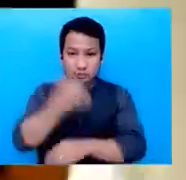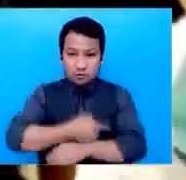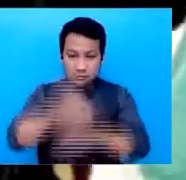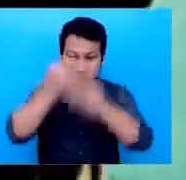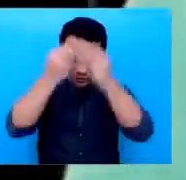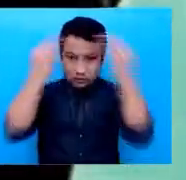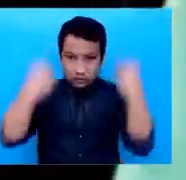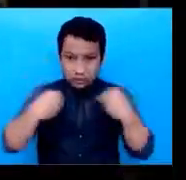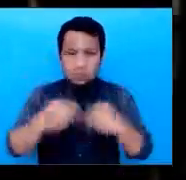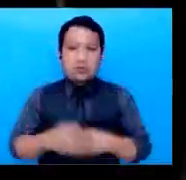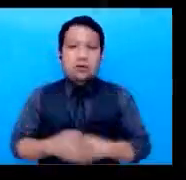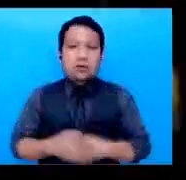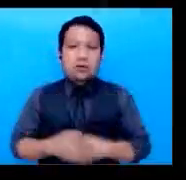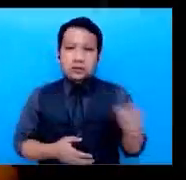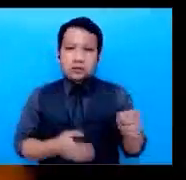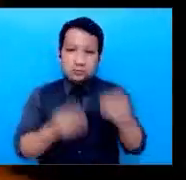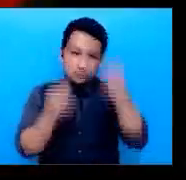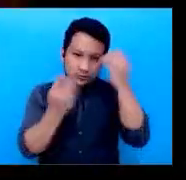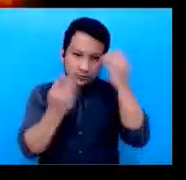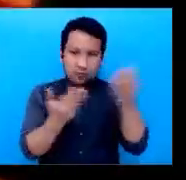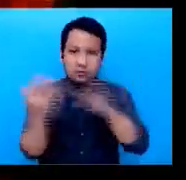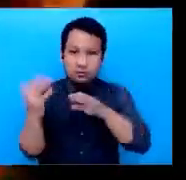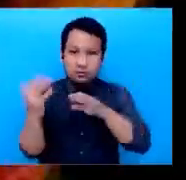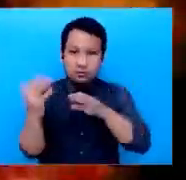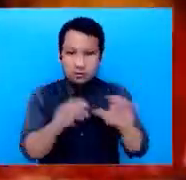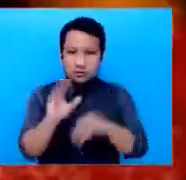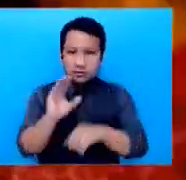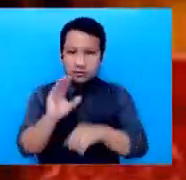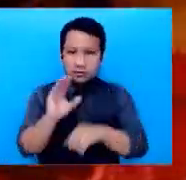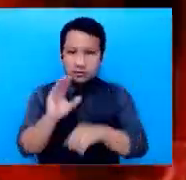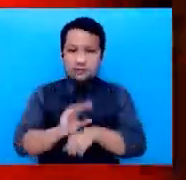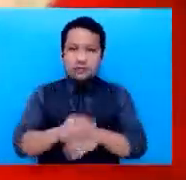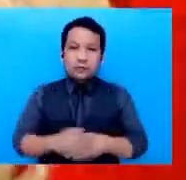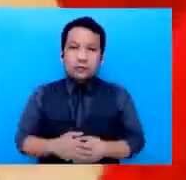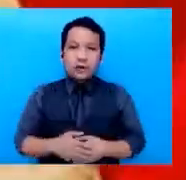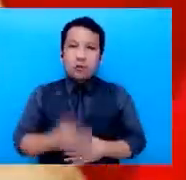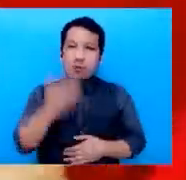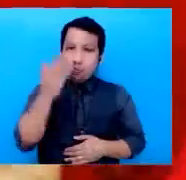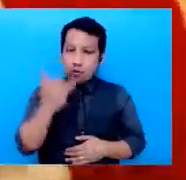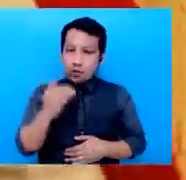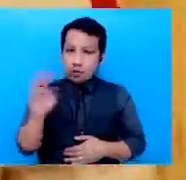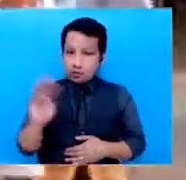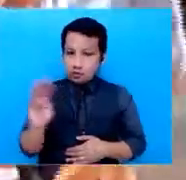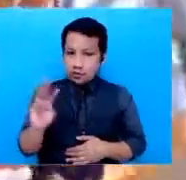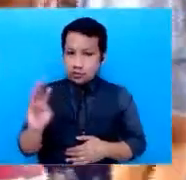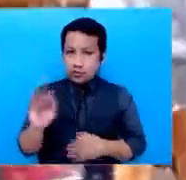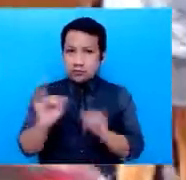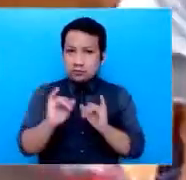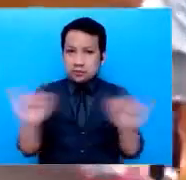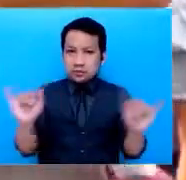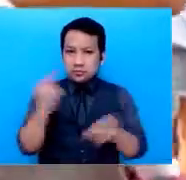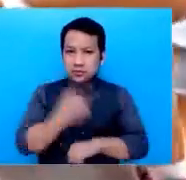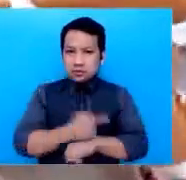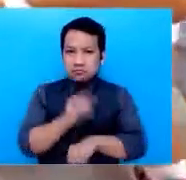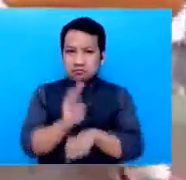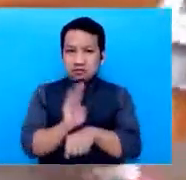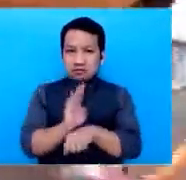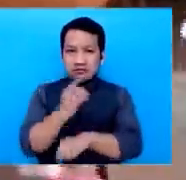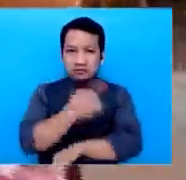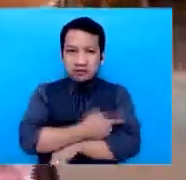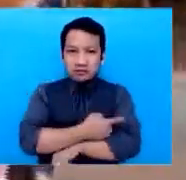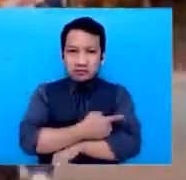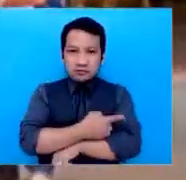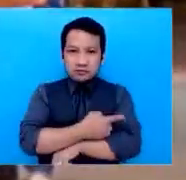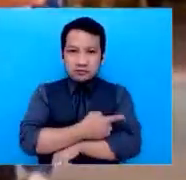Mahaba ang pila ng mga deboto na is pumasok sa loob ng simbahan. Miyerkules din kasi ngayon na araw ng Baclaran. Ang ibang magulang binitbit pa ang kanilang